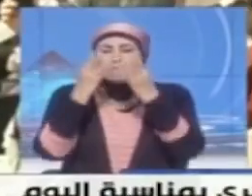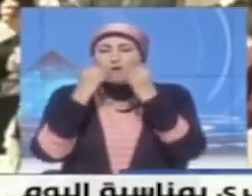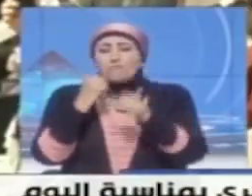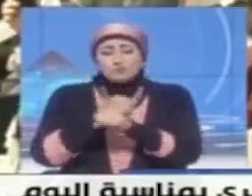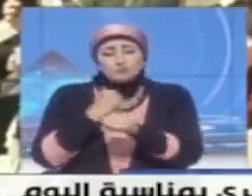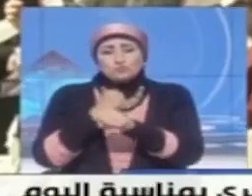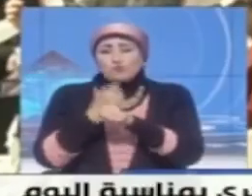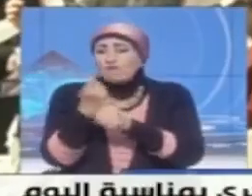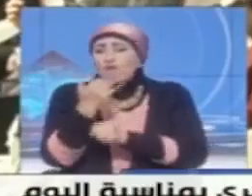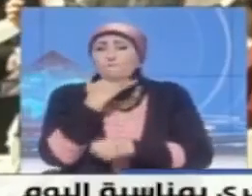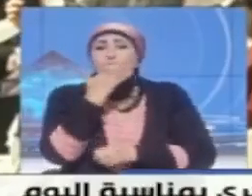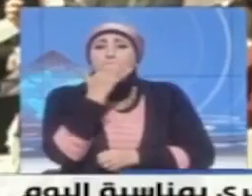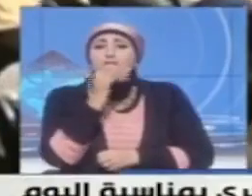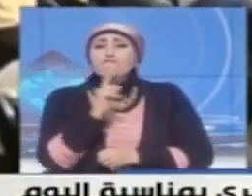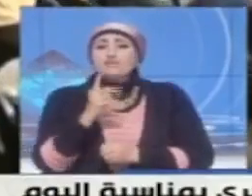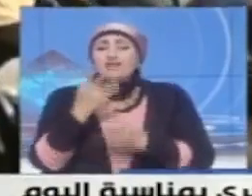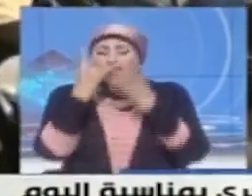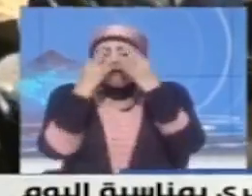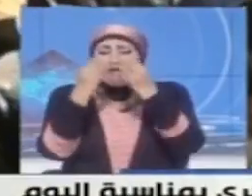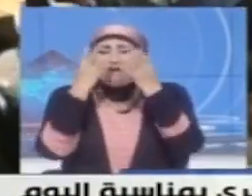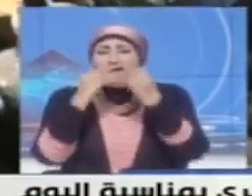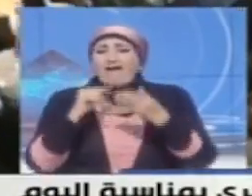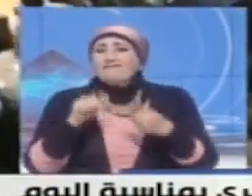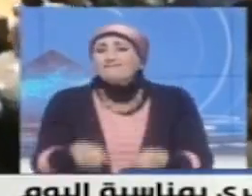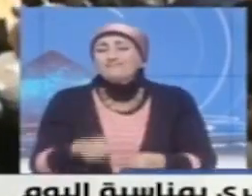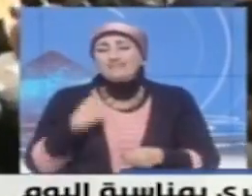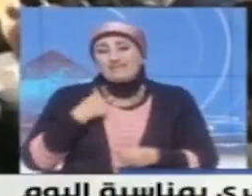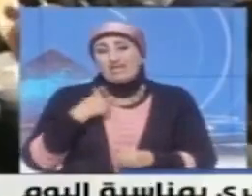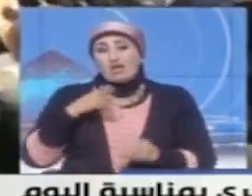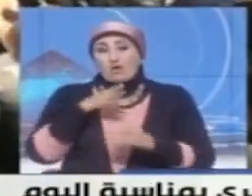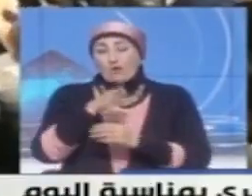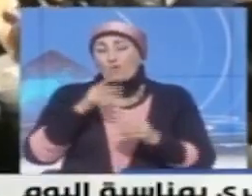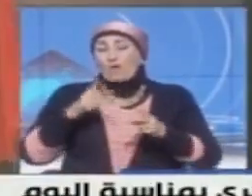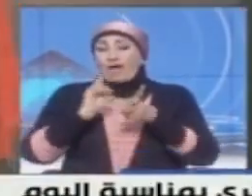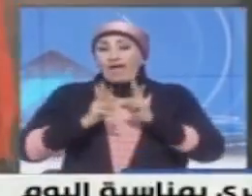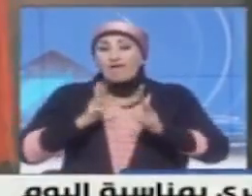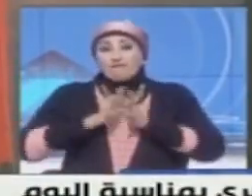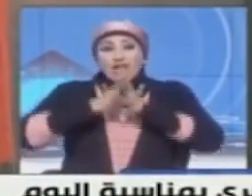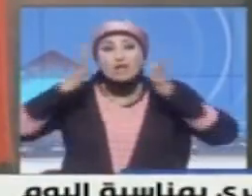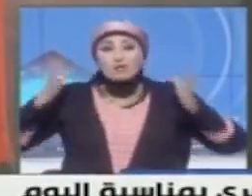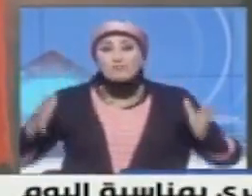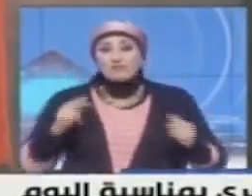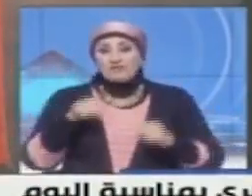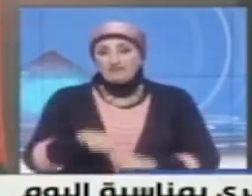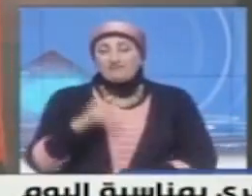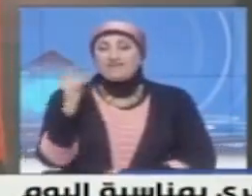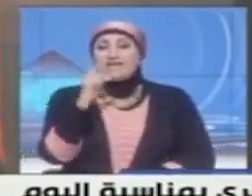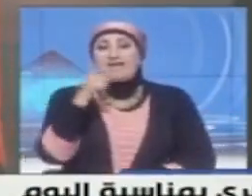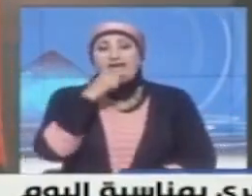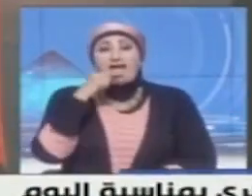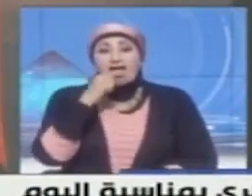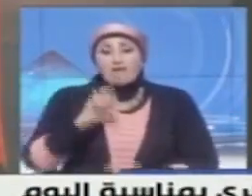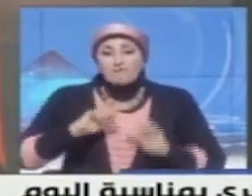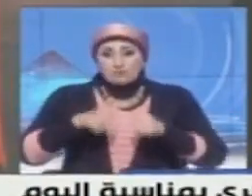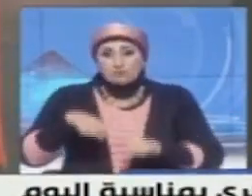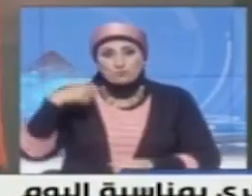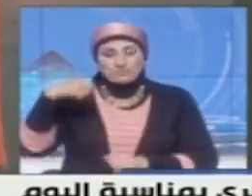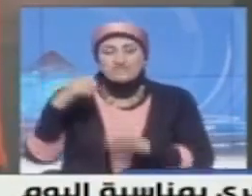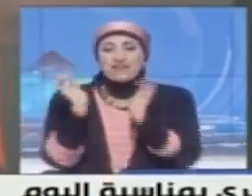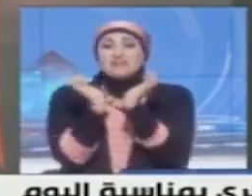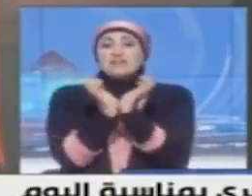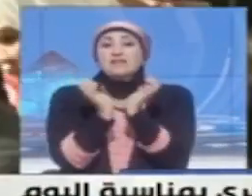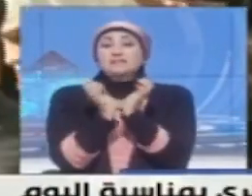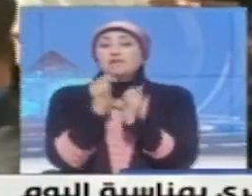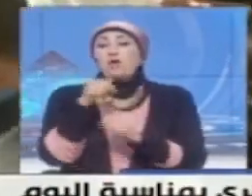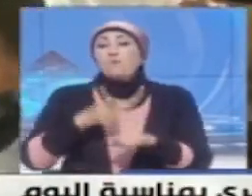العام بالمتطوع المصري جاء من داخل دار الأوبرا المصرية، نظمه الهلال الأحمر بحضور وزيرة التضامن